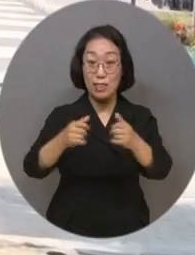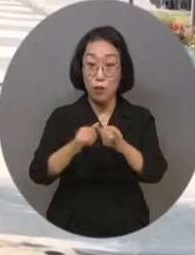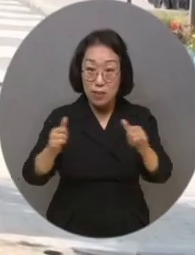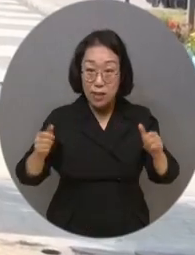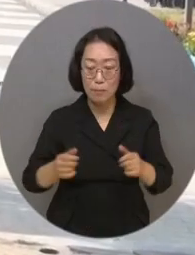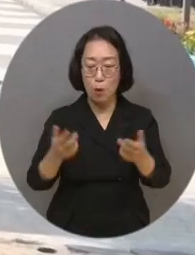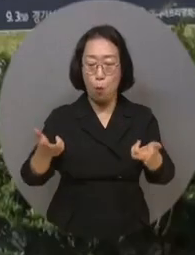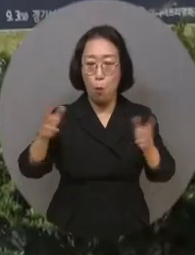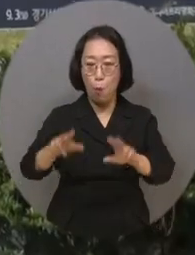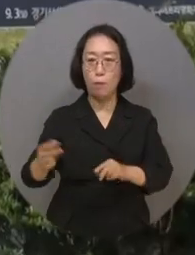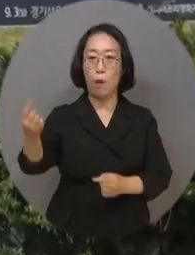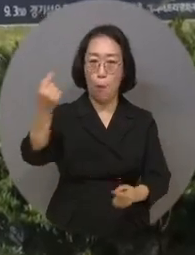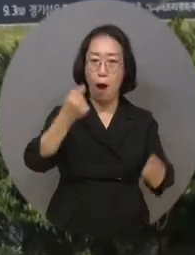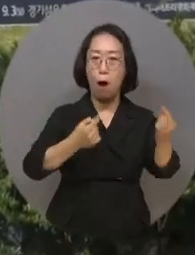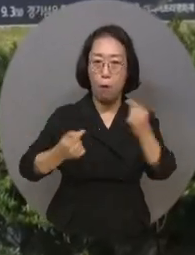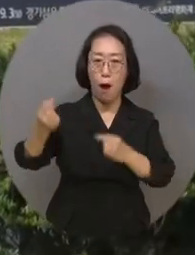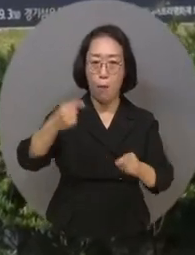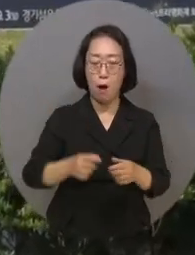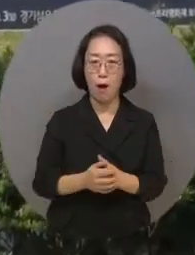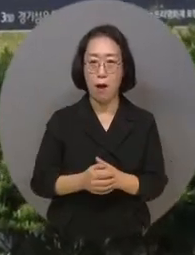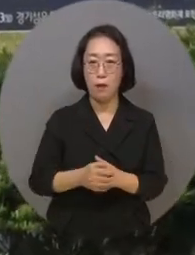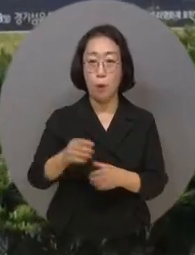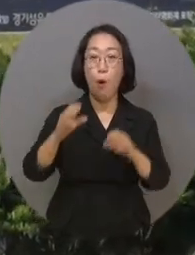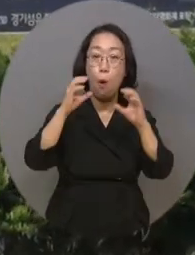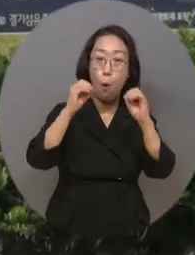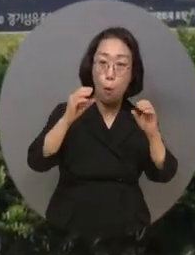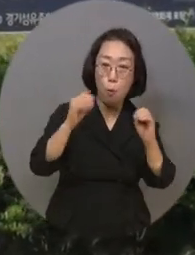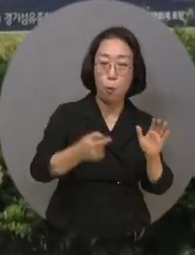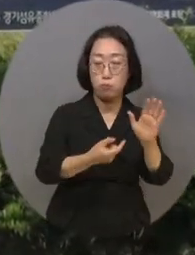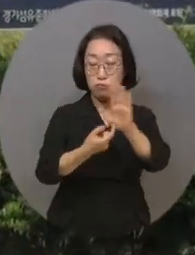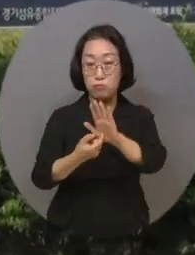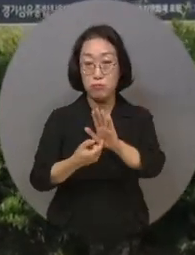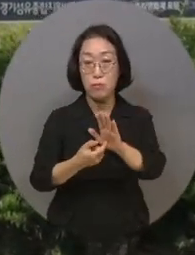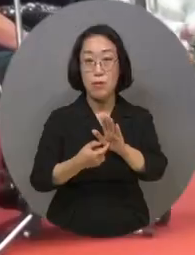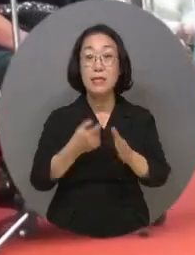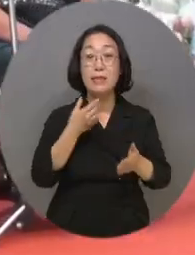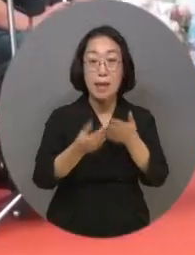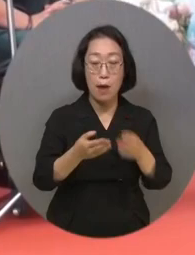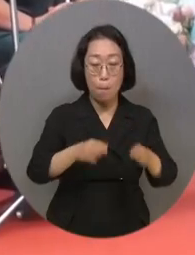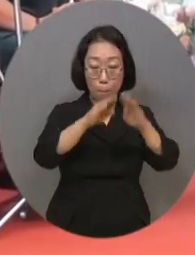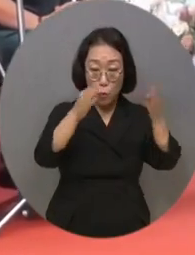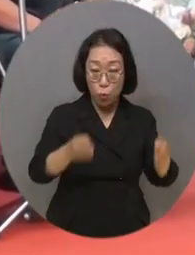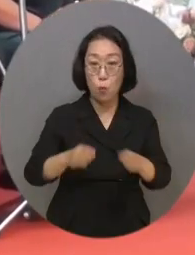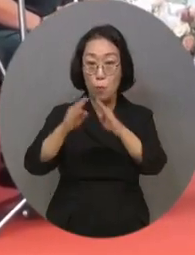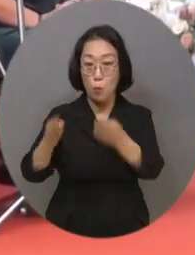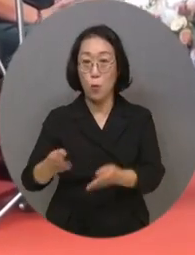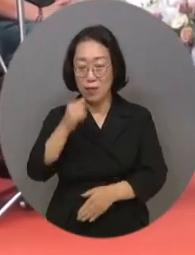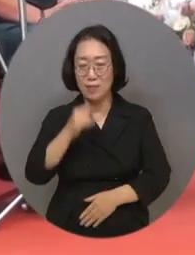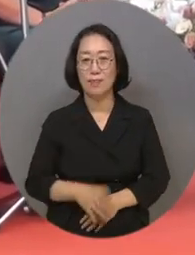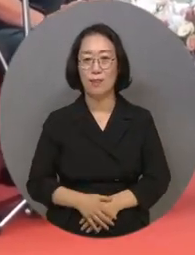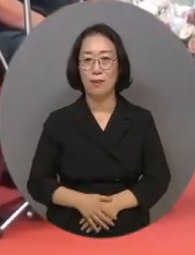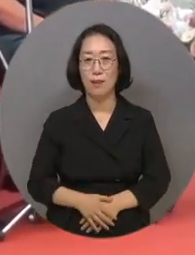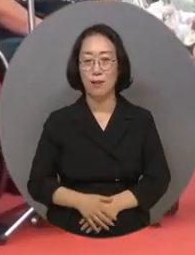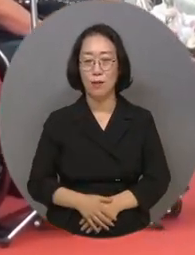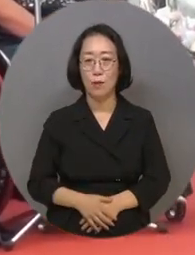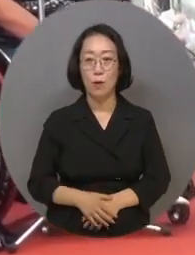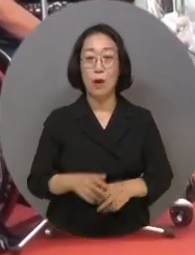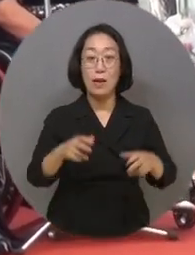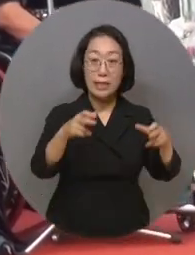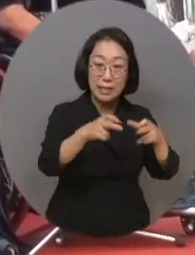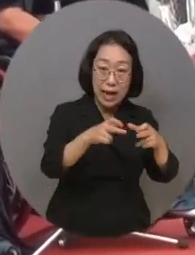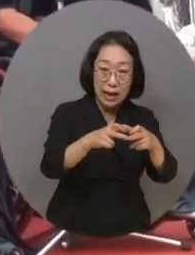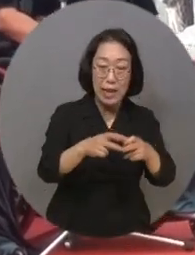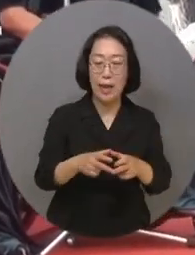덕계공원으로 모였습니다. 영화제를 알리기 위해 다양한 체험 공간도 마련했습니다. 개막식과 함께 장애인과 비장애인이